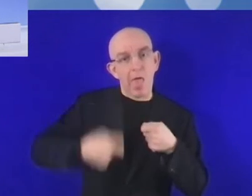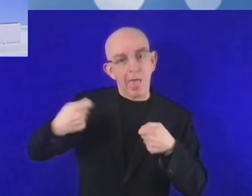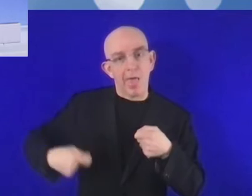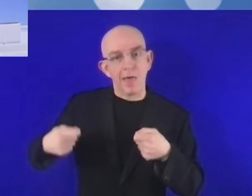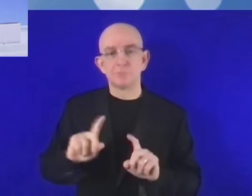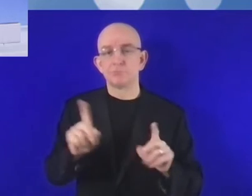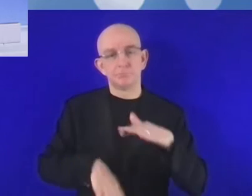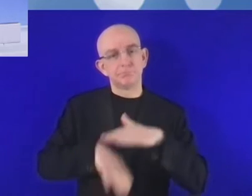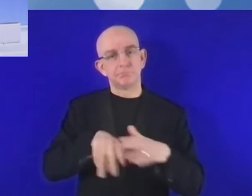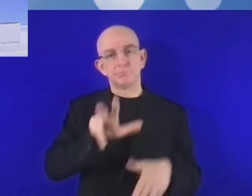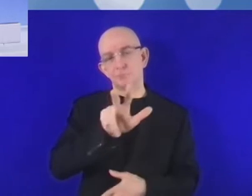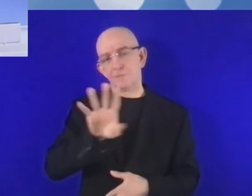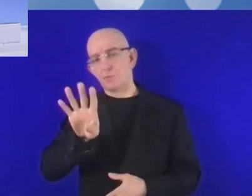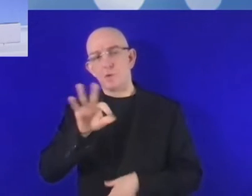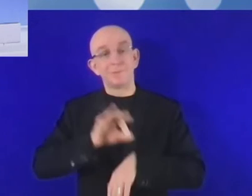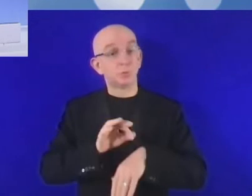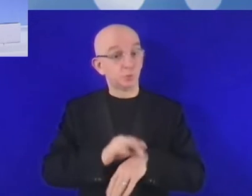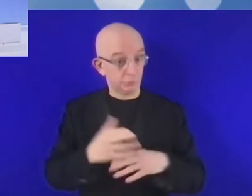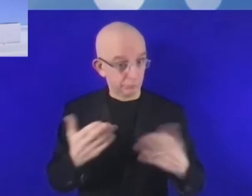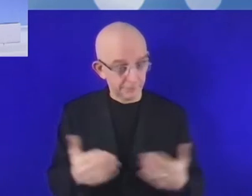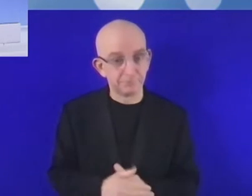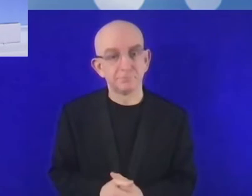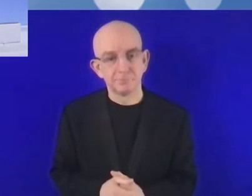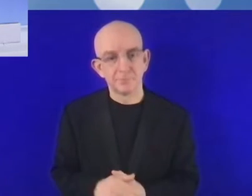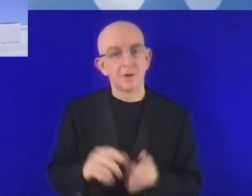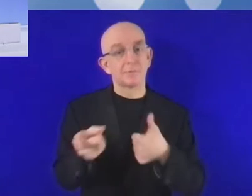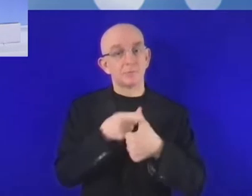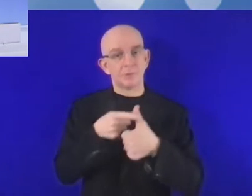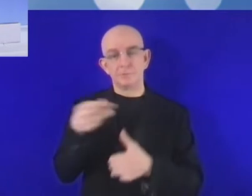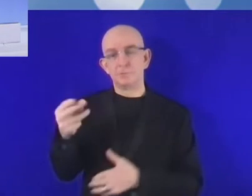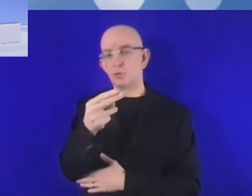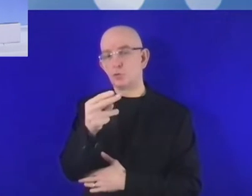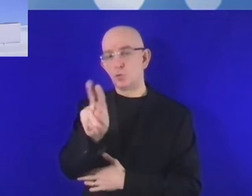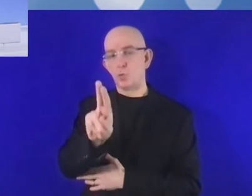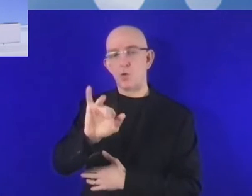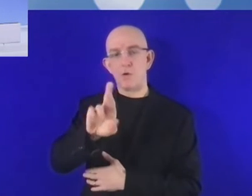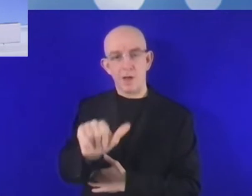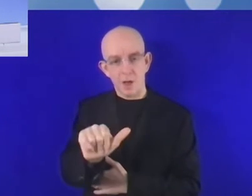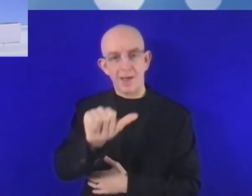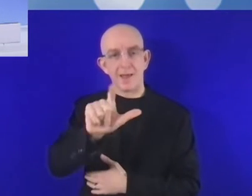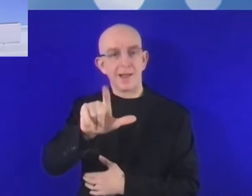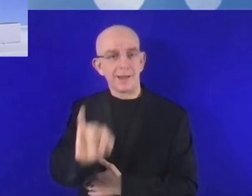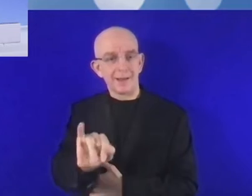большая просьба, чтобы вы ограничились к кратким трехминутным выступлениям,